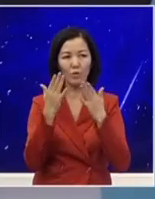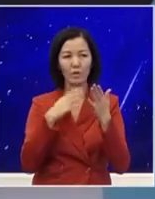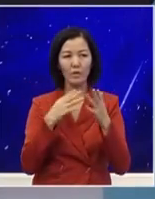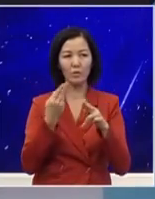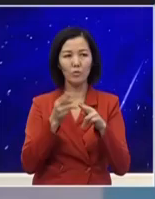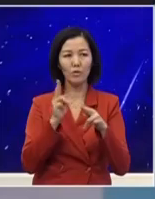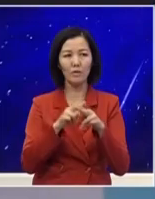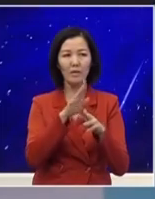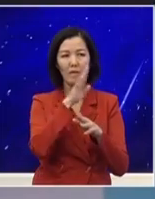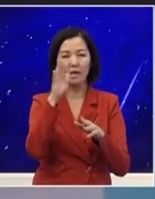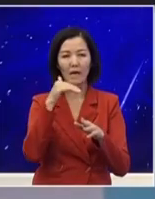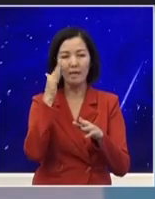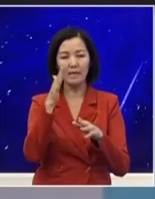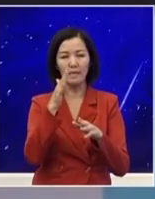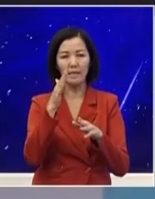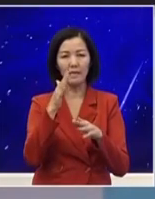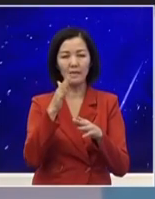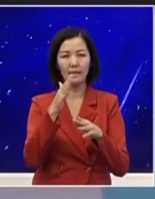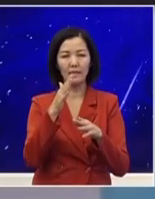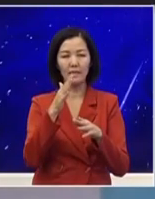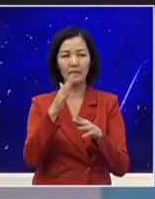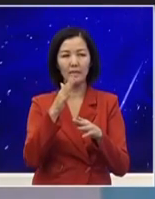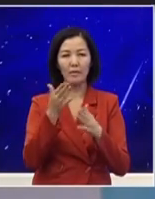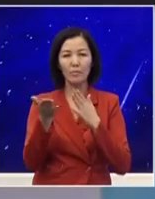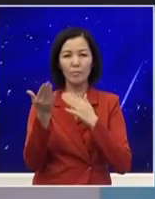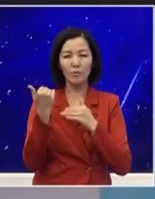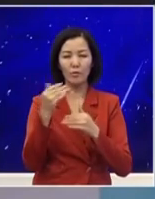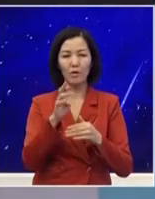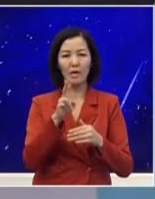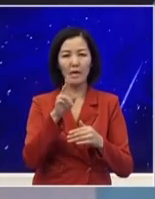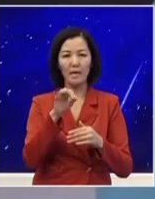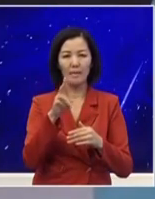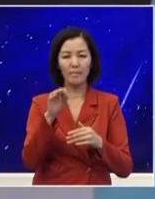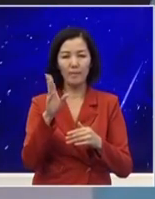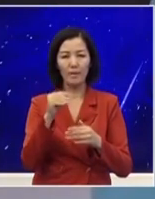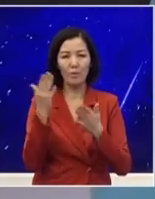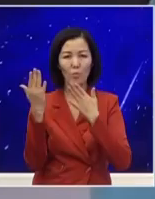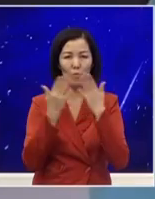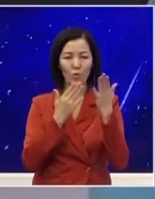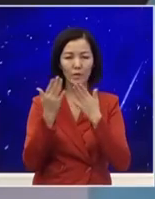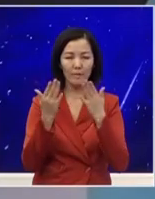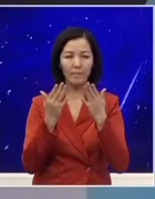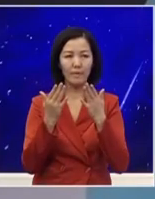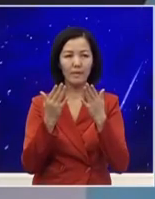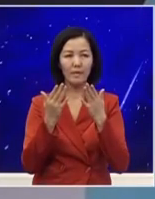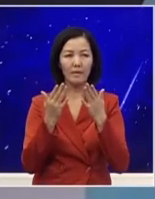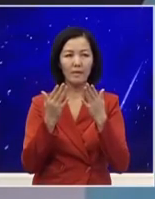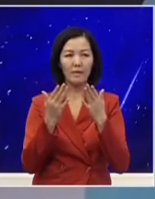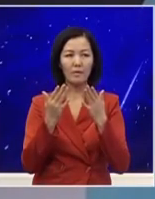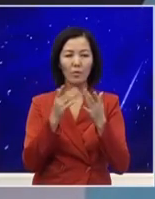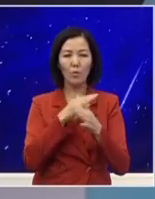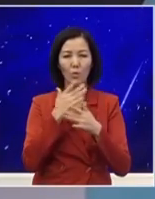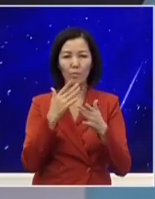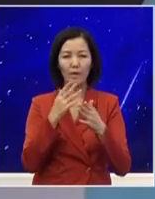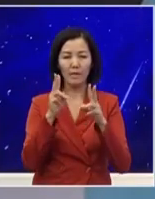да ата-аналардың тарапынан бізде бұрынғы әліппені көріп, әліппеменен баласын немерелерін оқыған кісілердің тарапынан